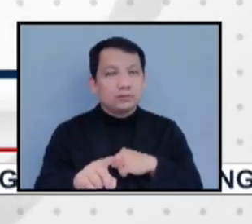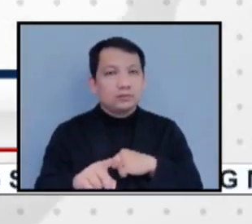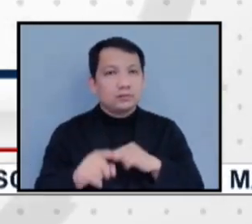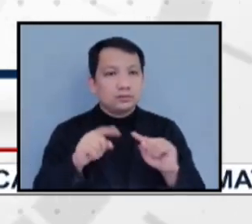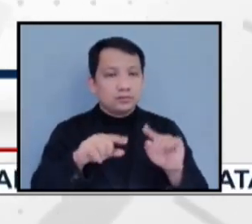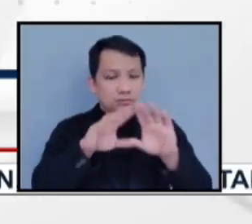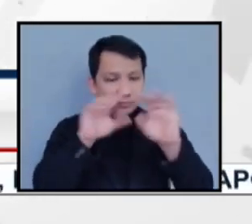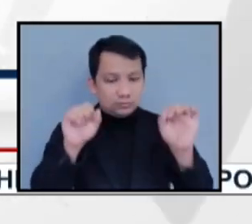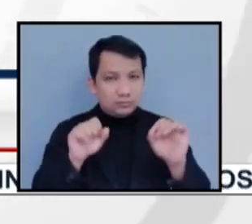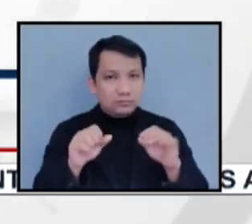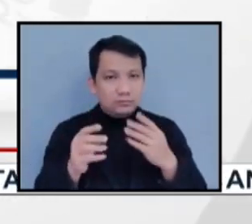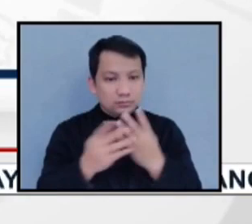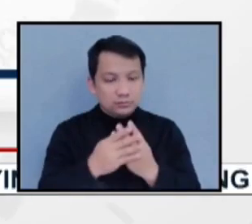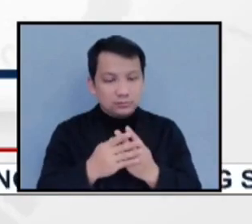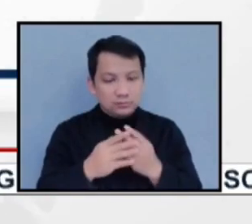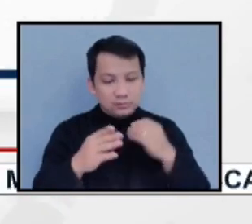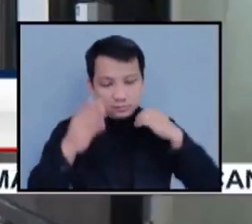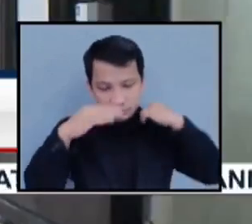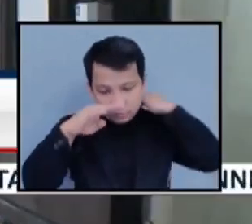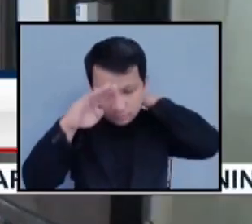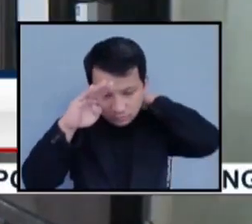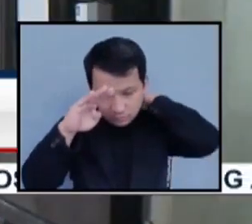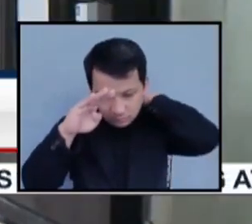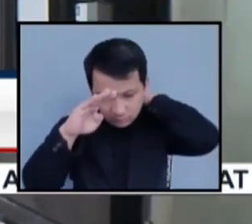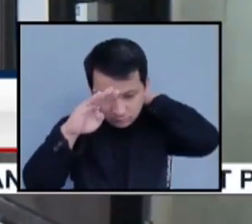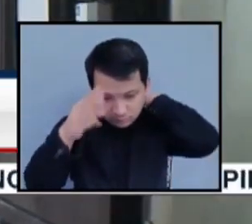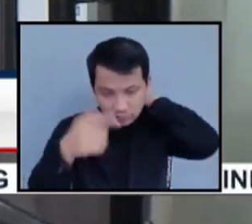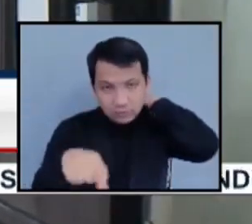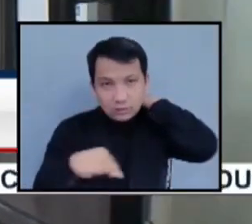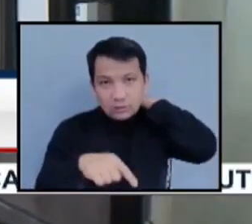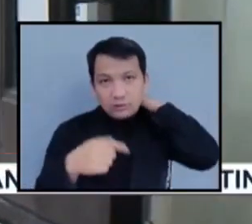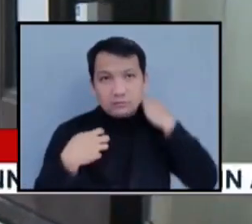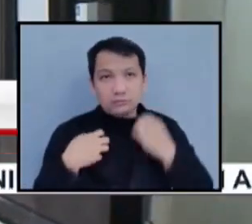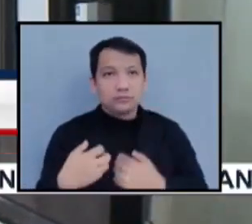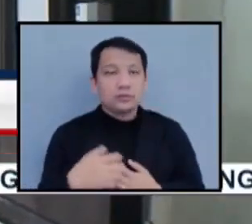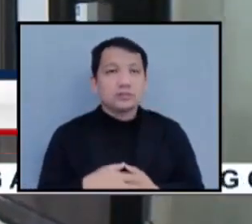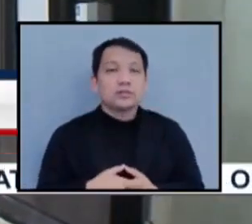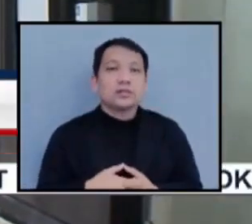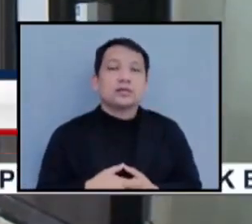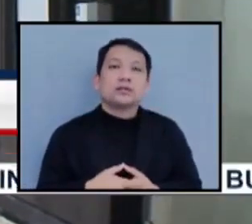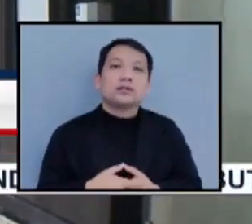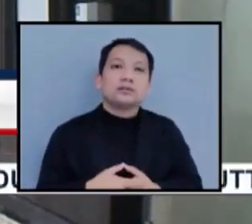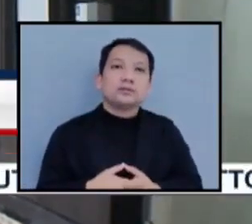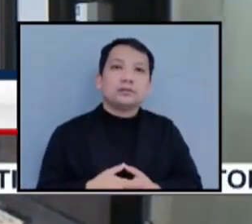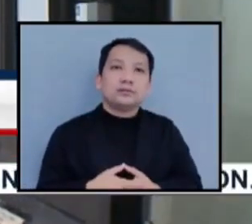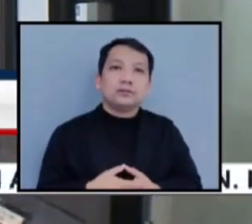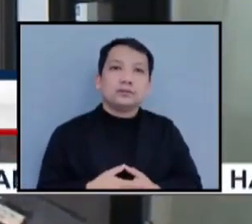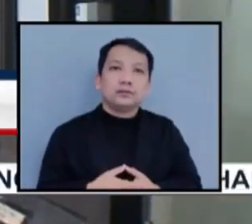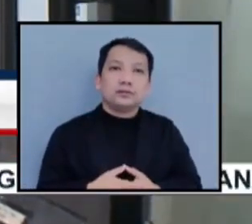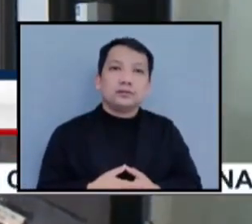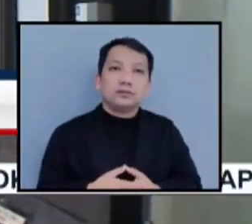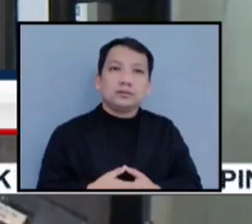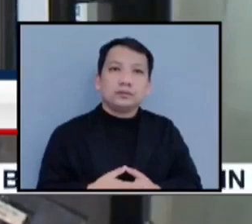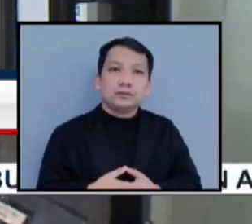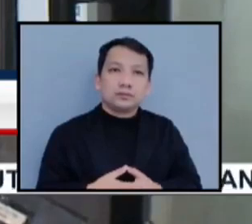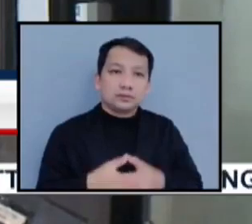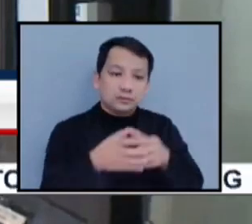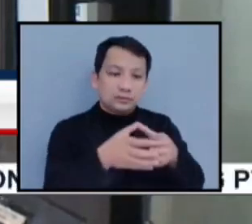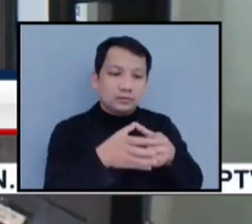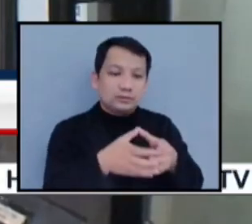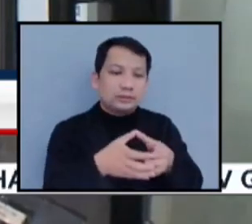na ngayon sa Bacoor City Police Station. Yung magulang ng bata, halos pinatay sa sakal yung anak niya.